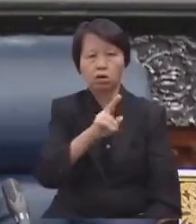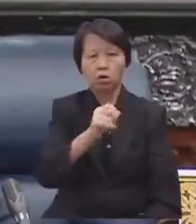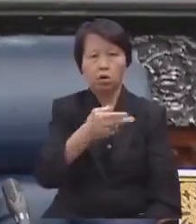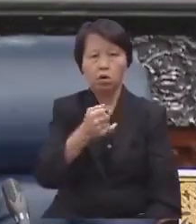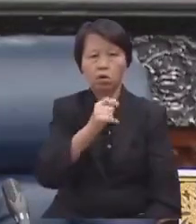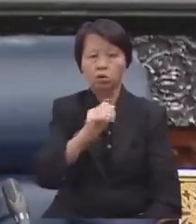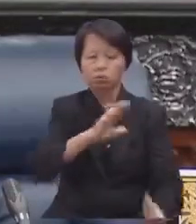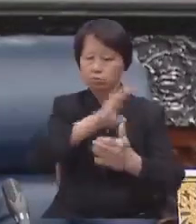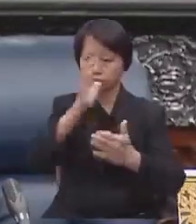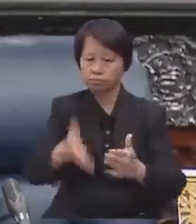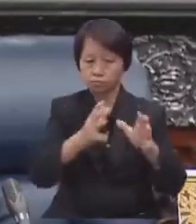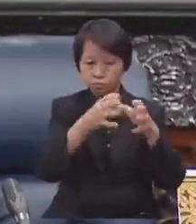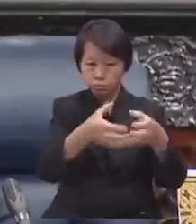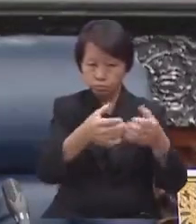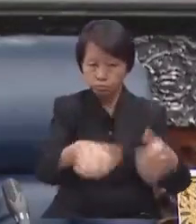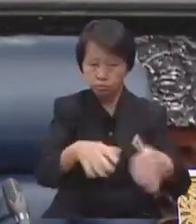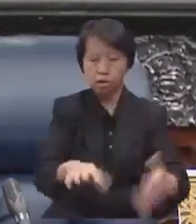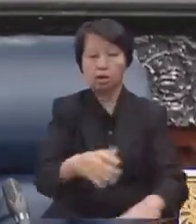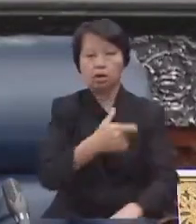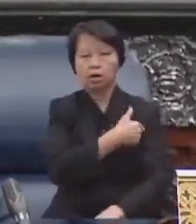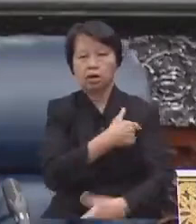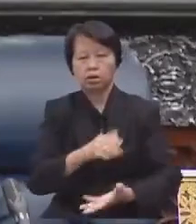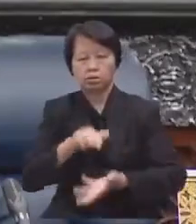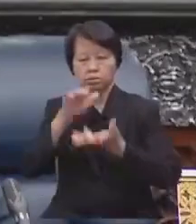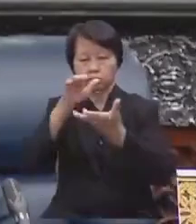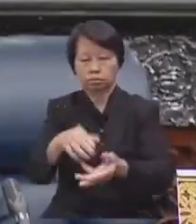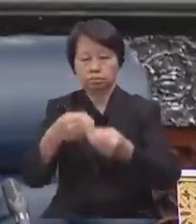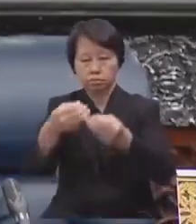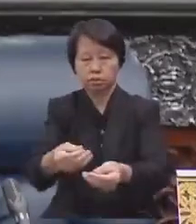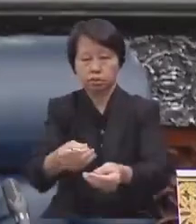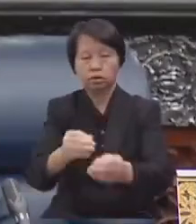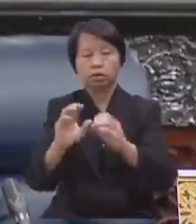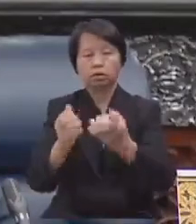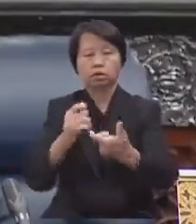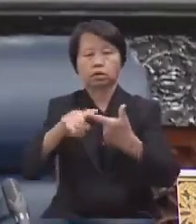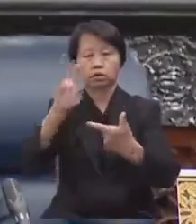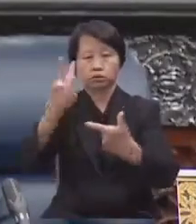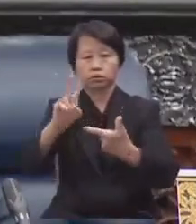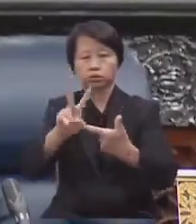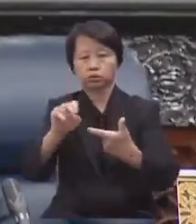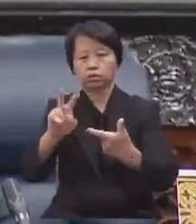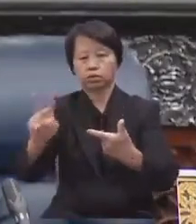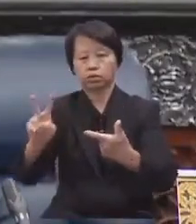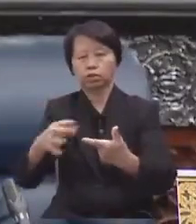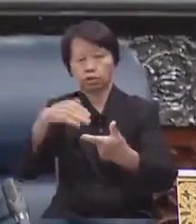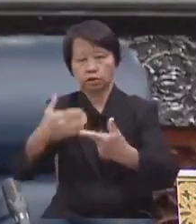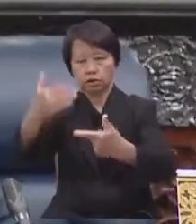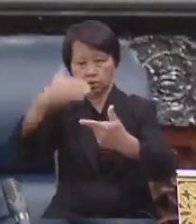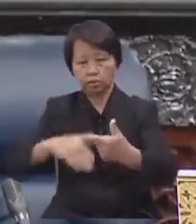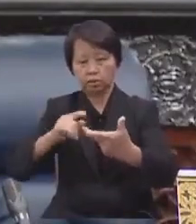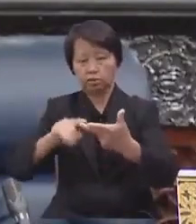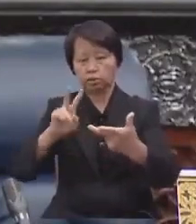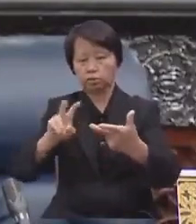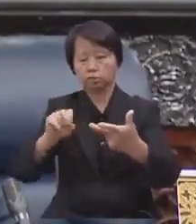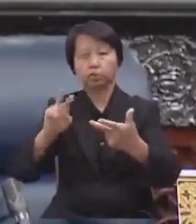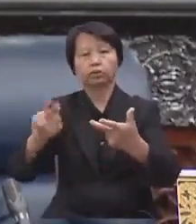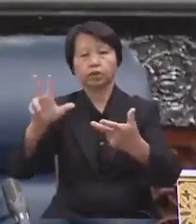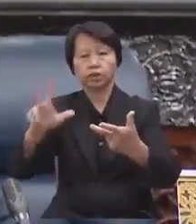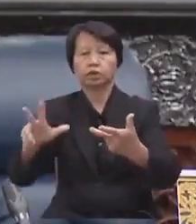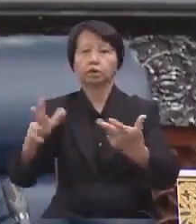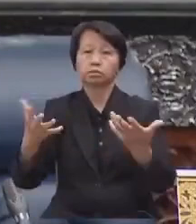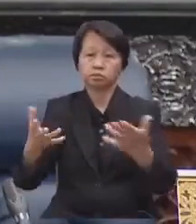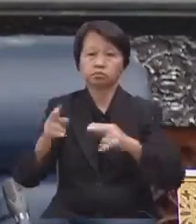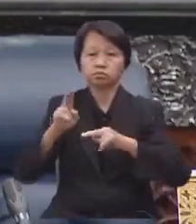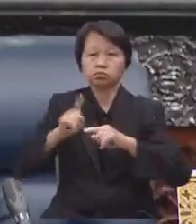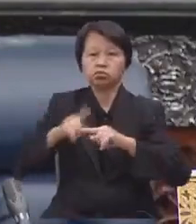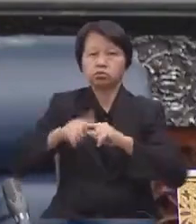selesai itu kita Berikan pula kepada 2022 dan seterusnya dan ini bergantung juga